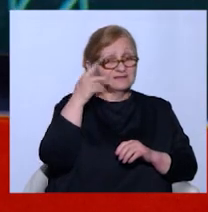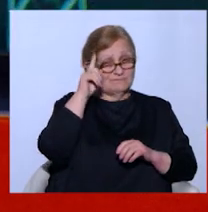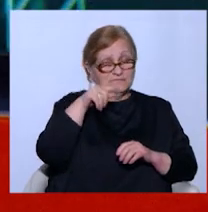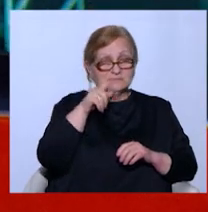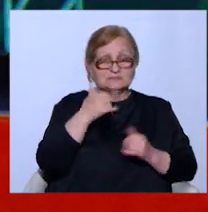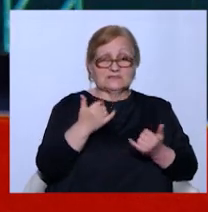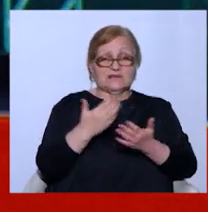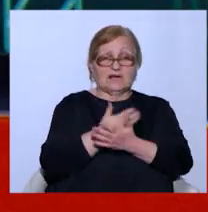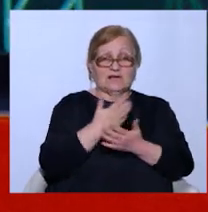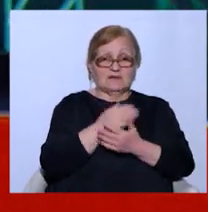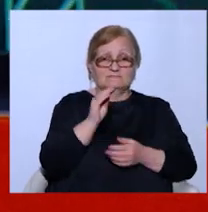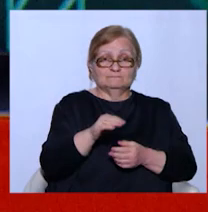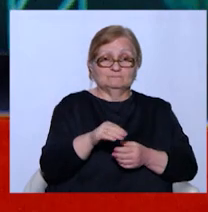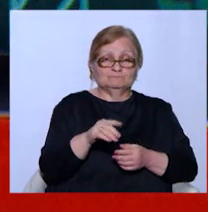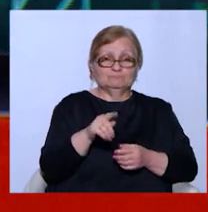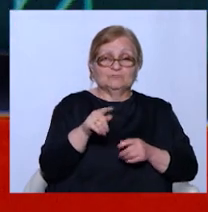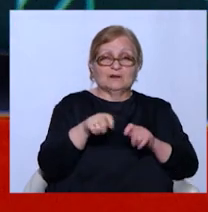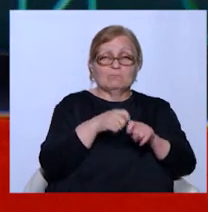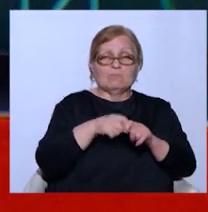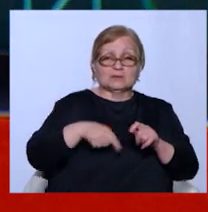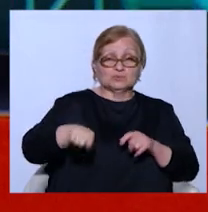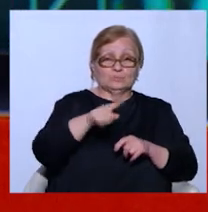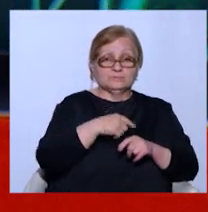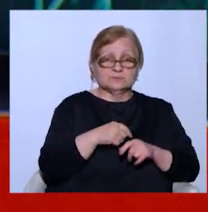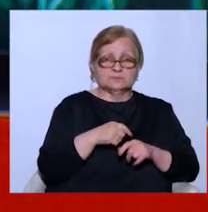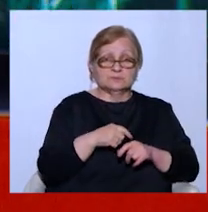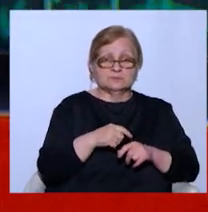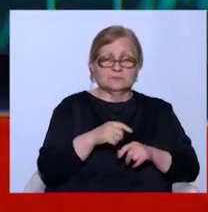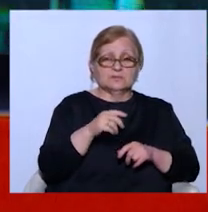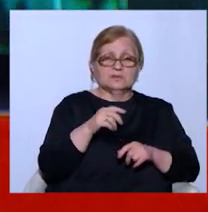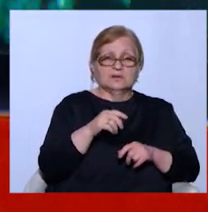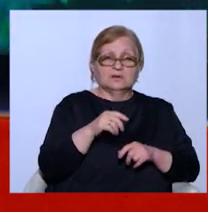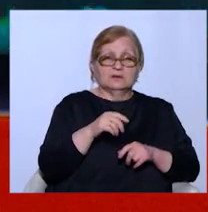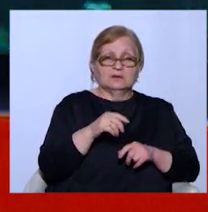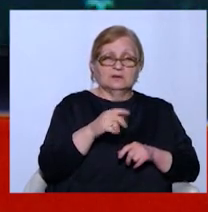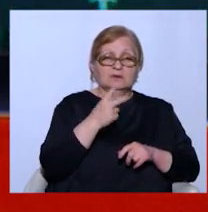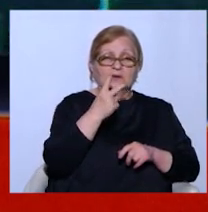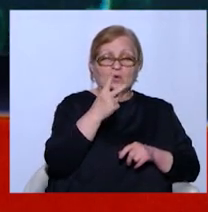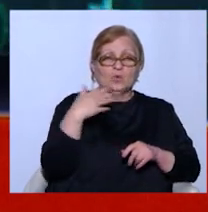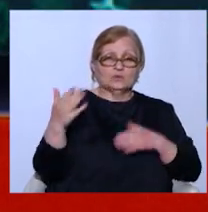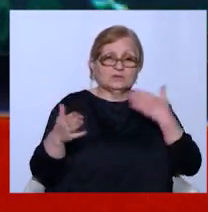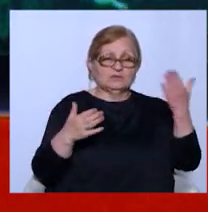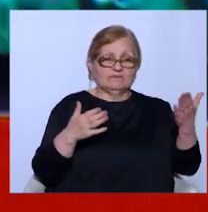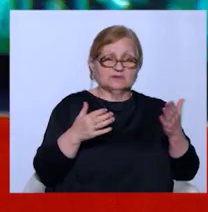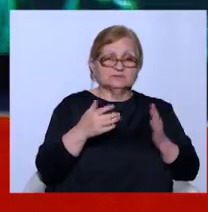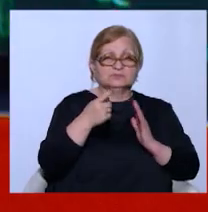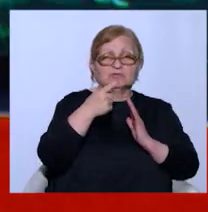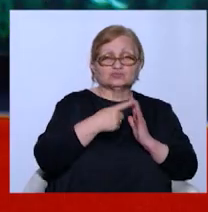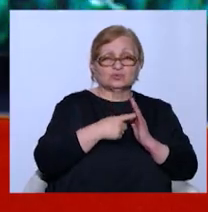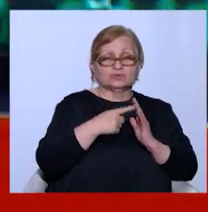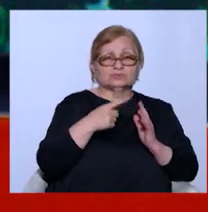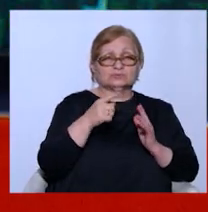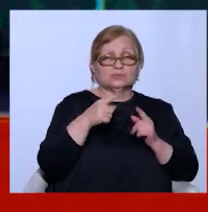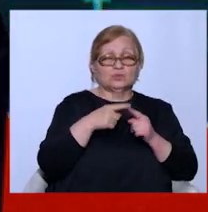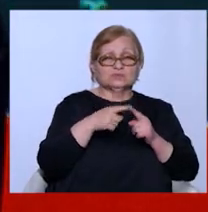მოდით ახლა მეორე ფორმულა გამოვიყენოთ ფართობის სათვლელად. ფართობი უდრის ორი გვერდი და მათ შორის მდებარე კუთხის